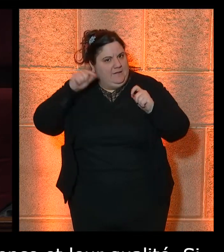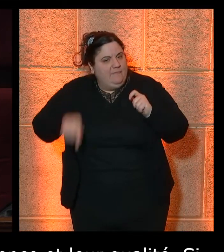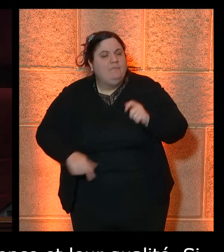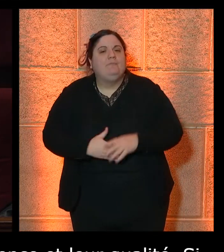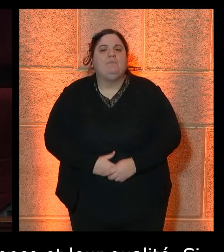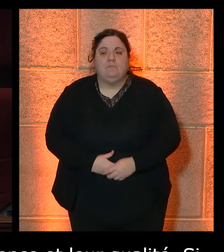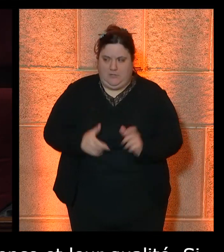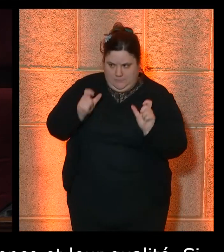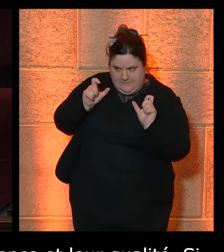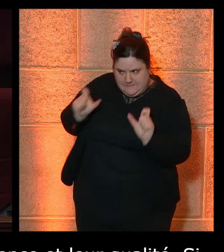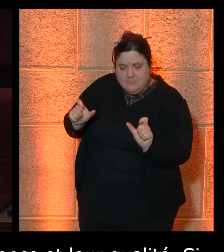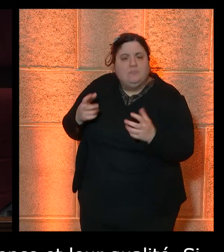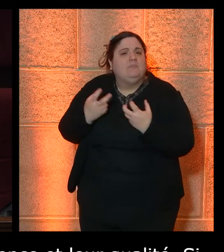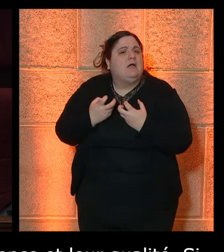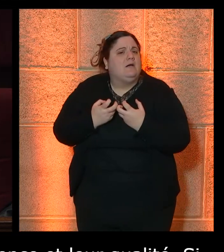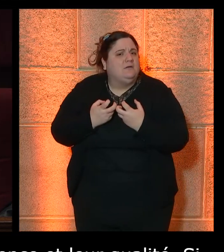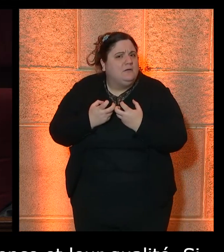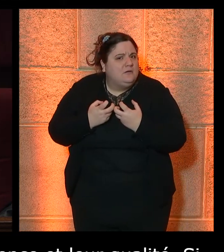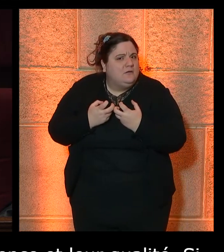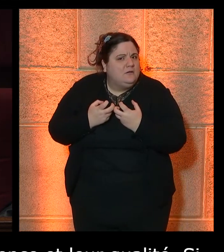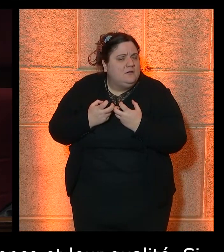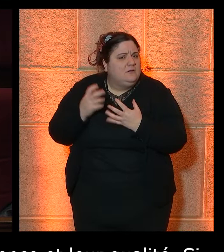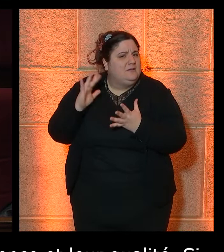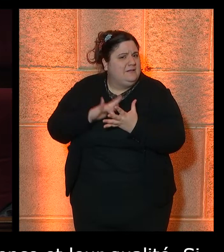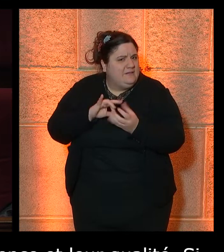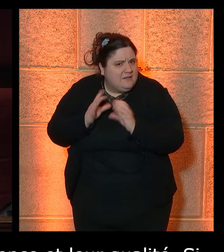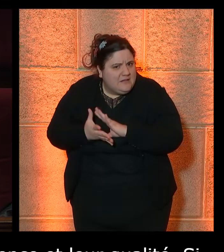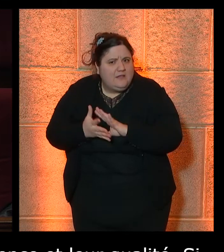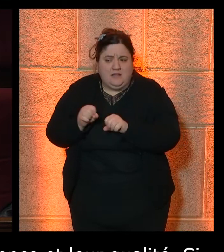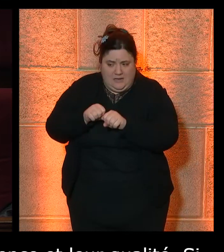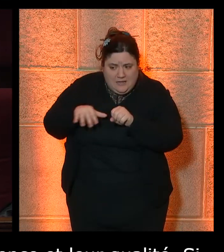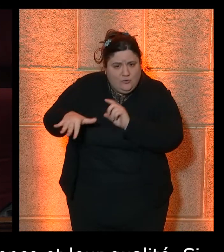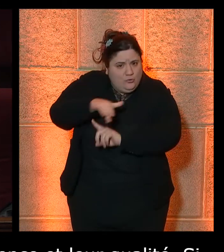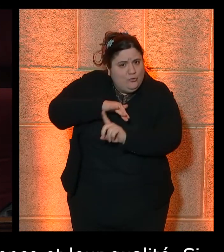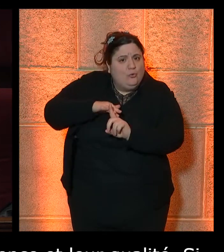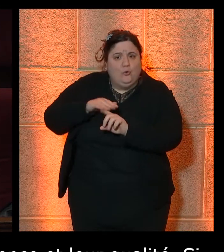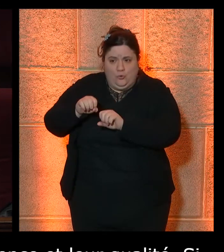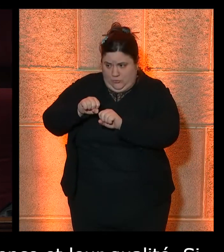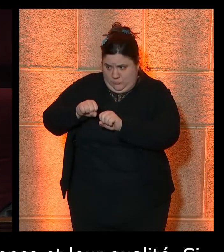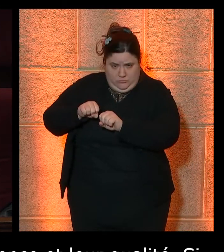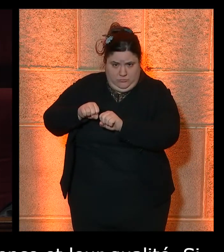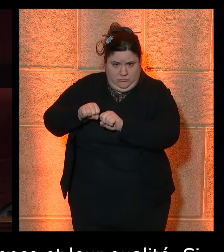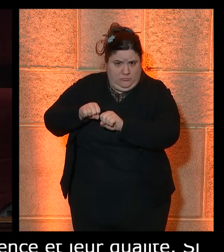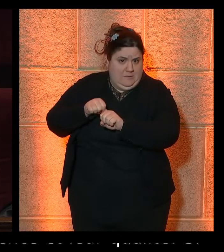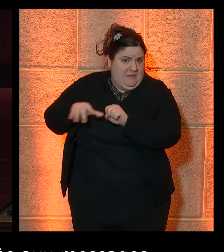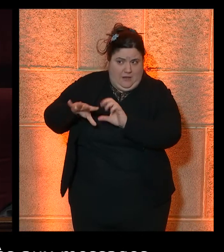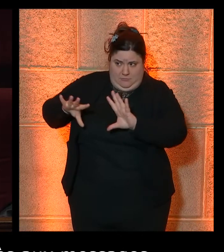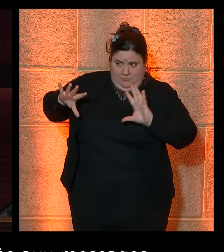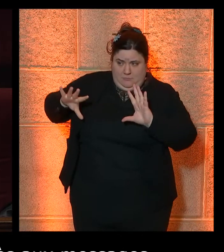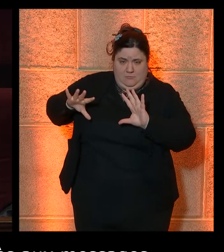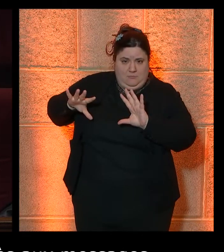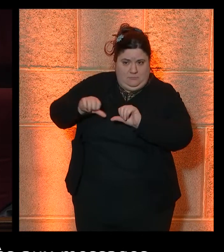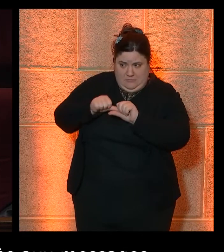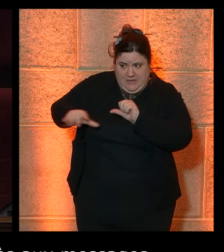que les sites, les réseaux sociaux, les médias doivent être accessibles, mais les documents, notamment les documents